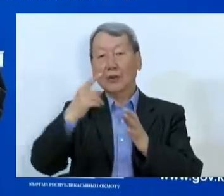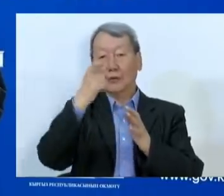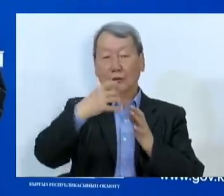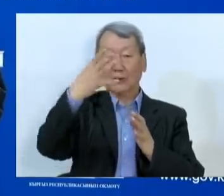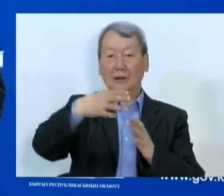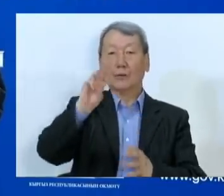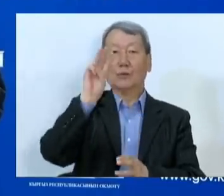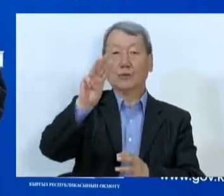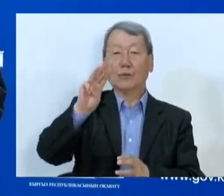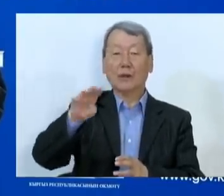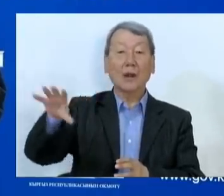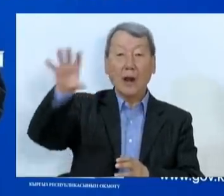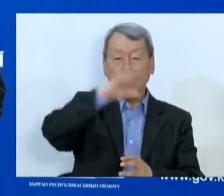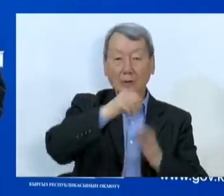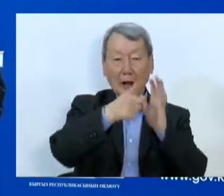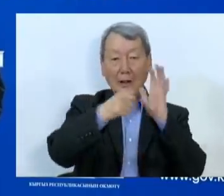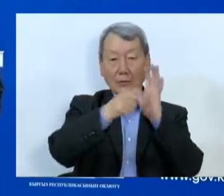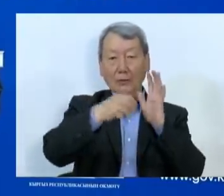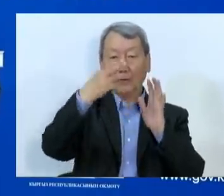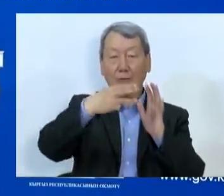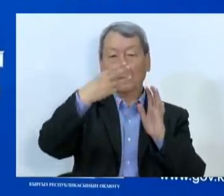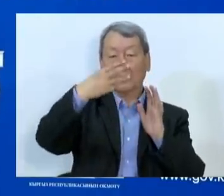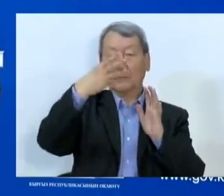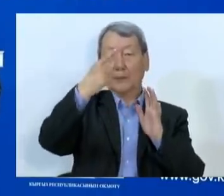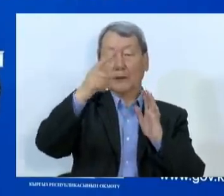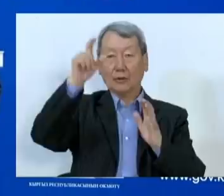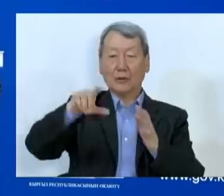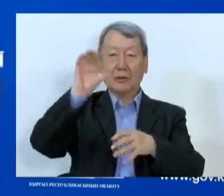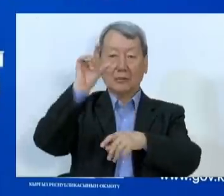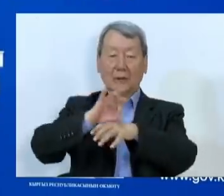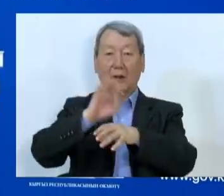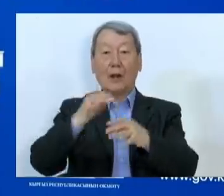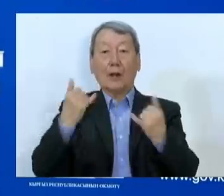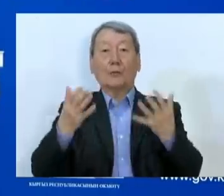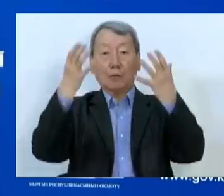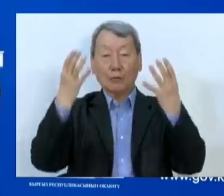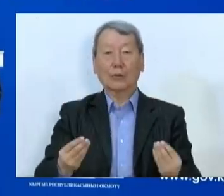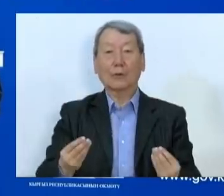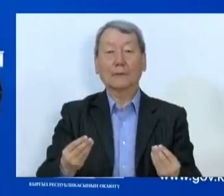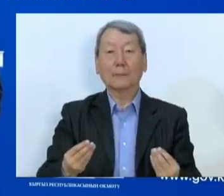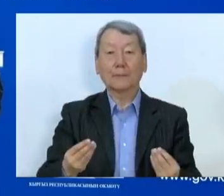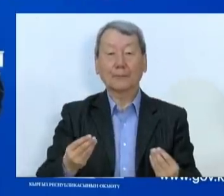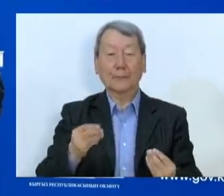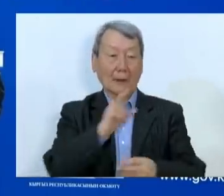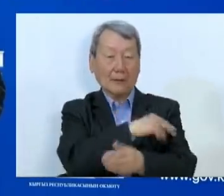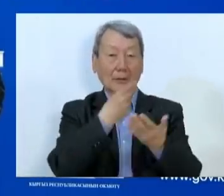55 жаштан жогоркулары 143, бардыгы 631 учуру. Бүгүнкү күнү